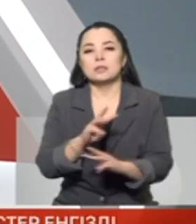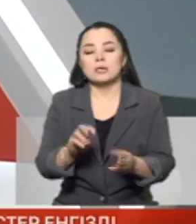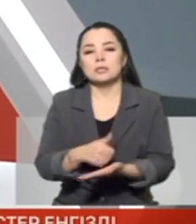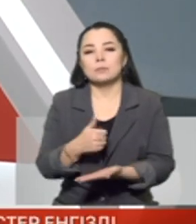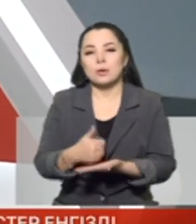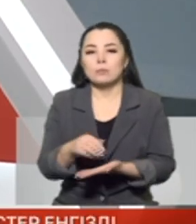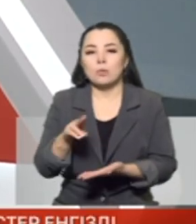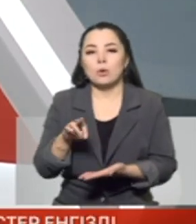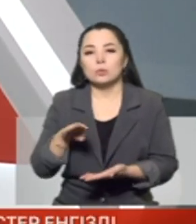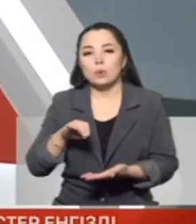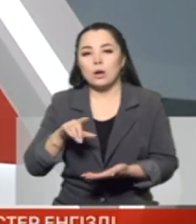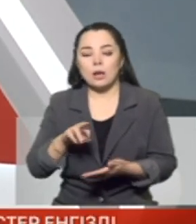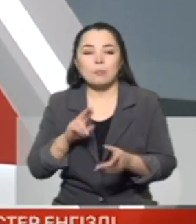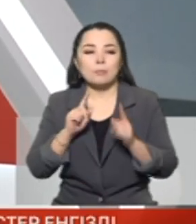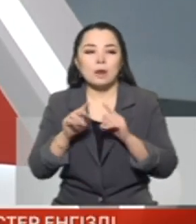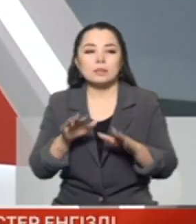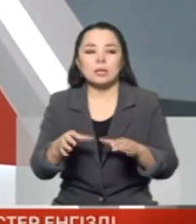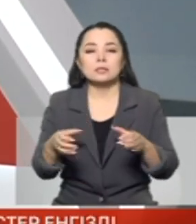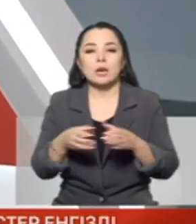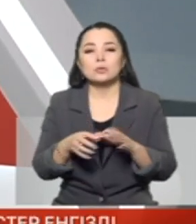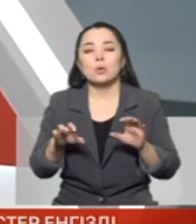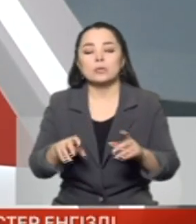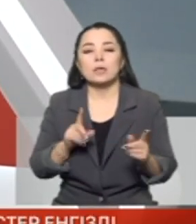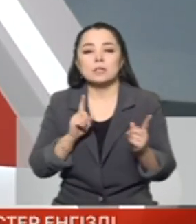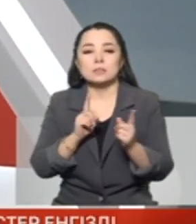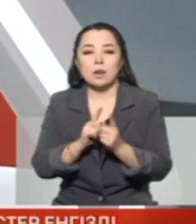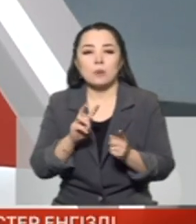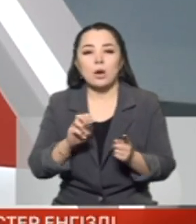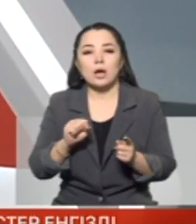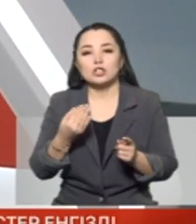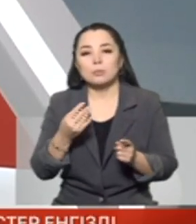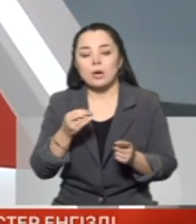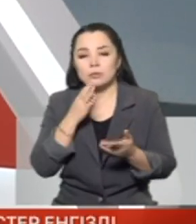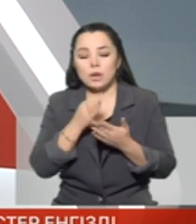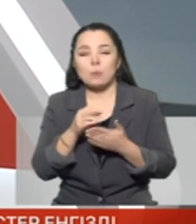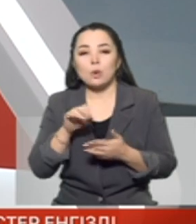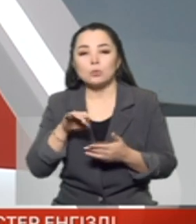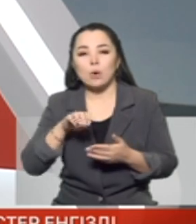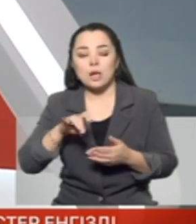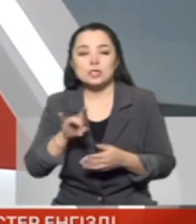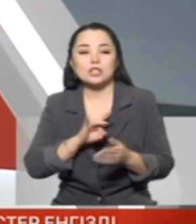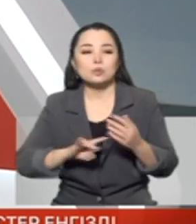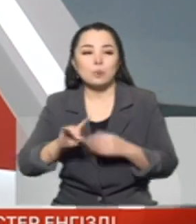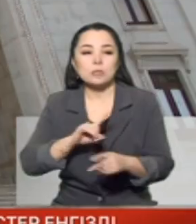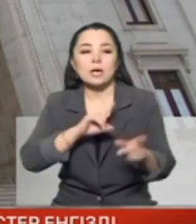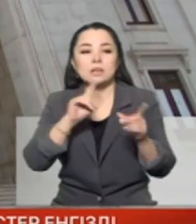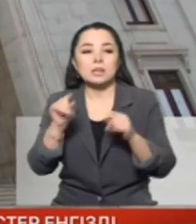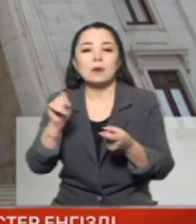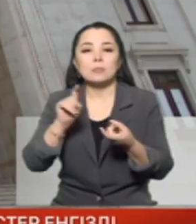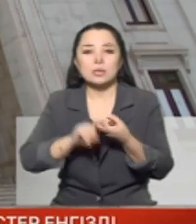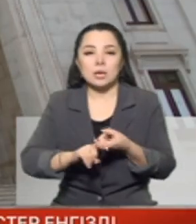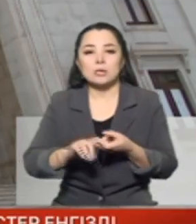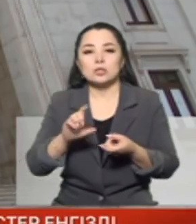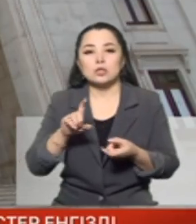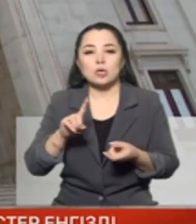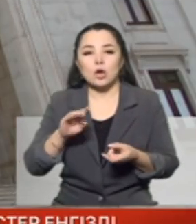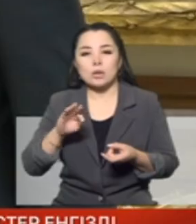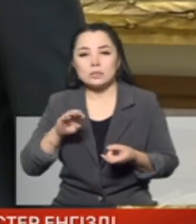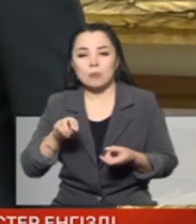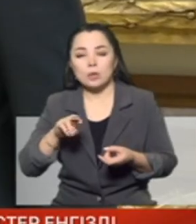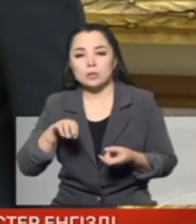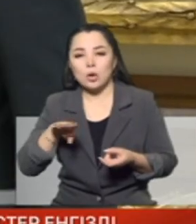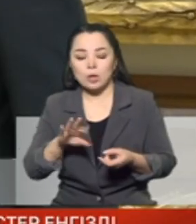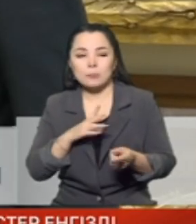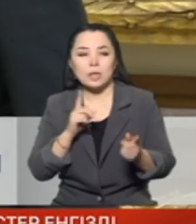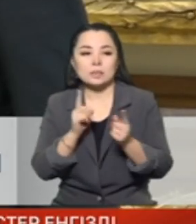Сенат спикері Португалия парламентінің төрағасымен кездесті. Мәулен Әшімбаев Португалия республикасына сапары барысында Жозеп Педро Агиар